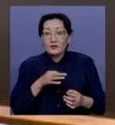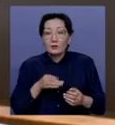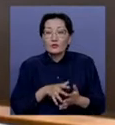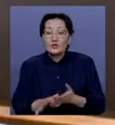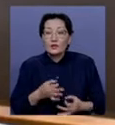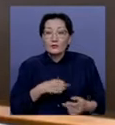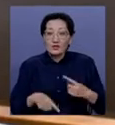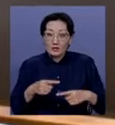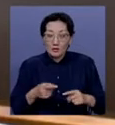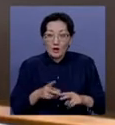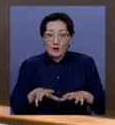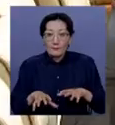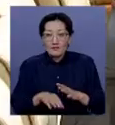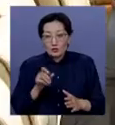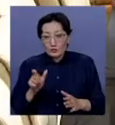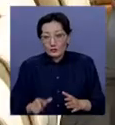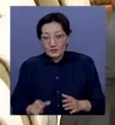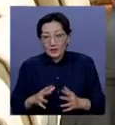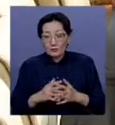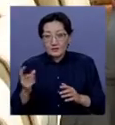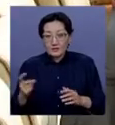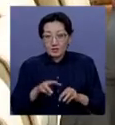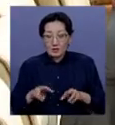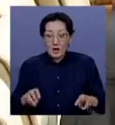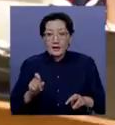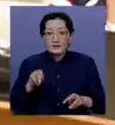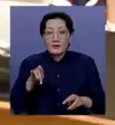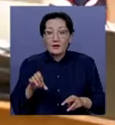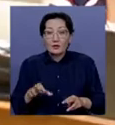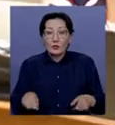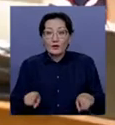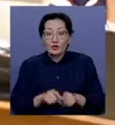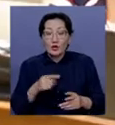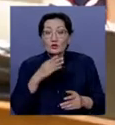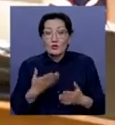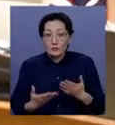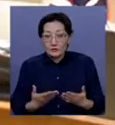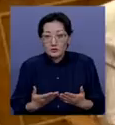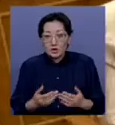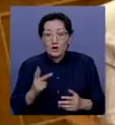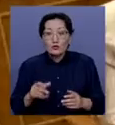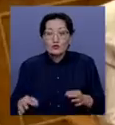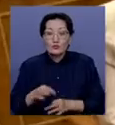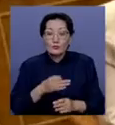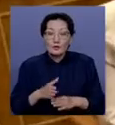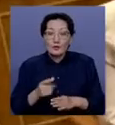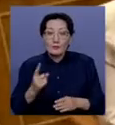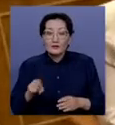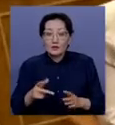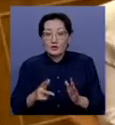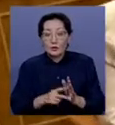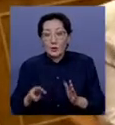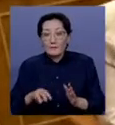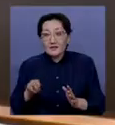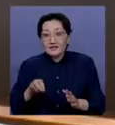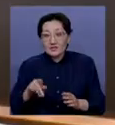бюджетке қайтарылды. Депутат Сергей Звольский ауыл шаруашылығы министрі Сапархан Омаровқа дәл осындай сауал жолдады. Айтуынша, 3 жобаға бөлінген 1,8